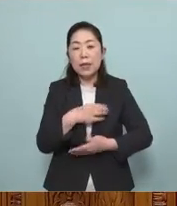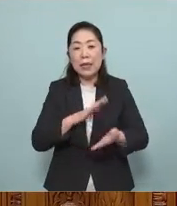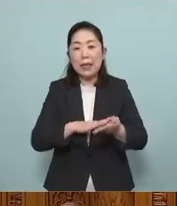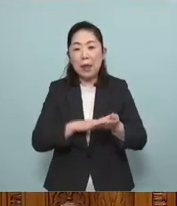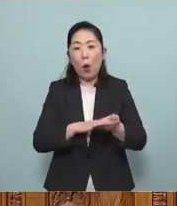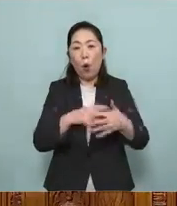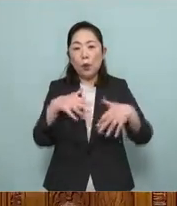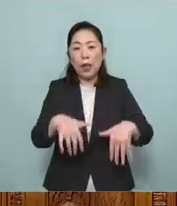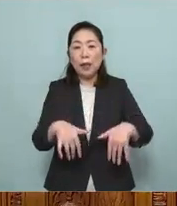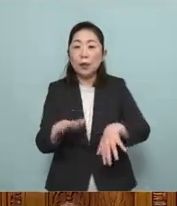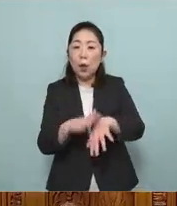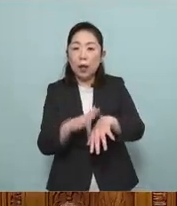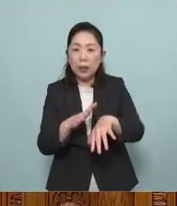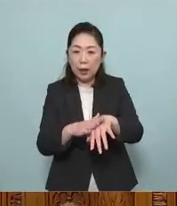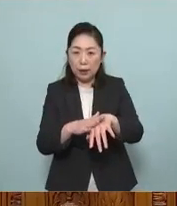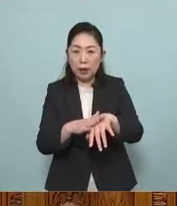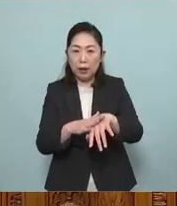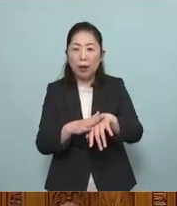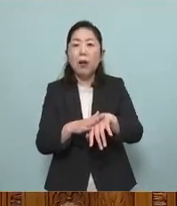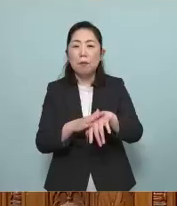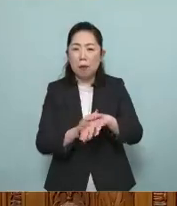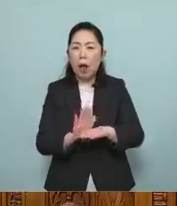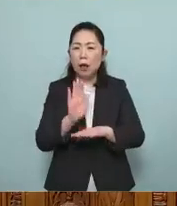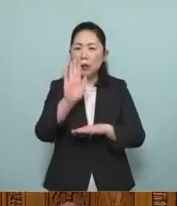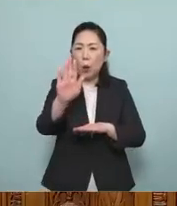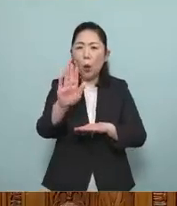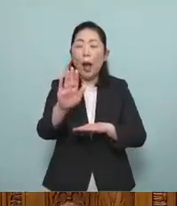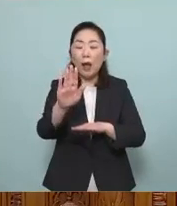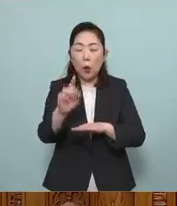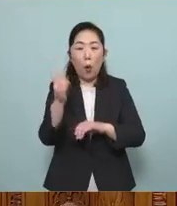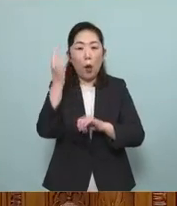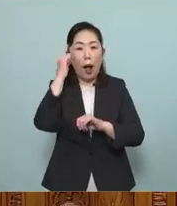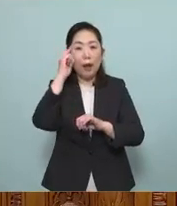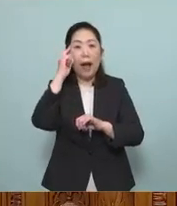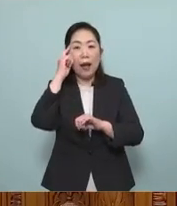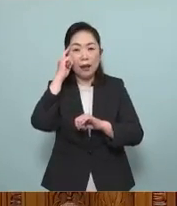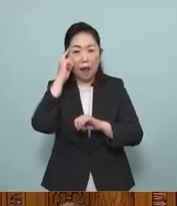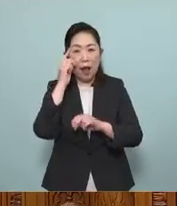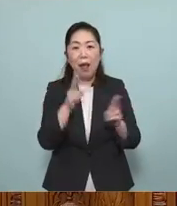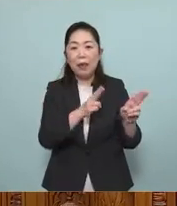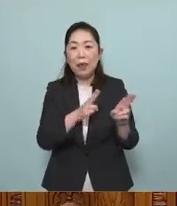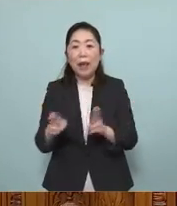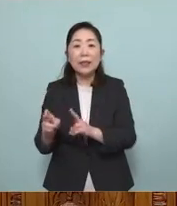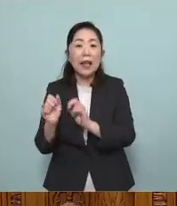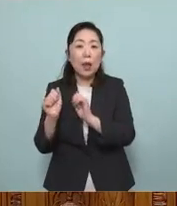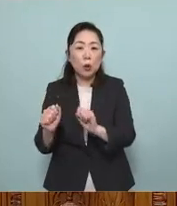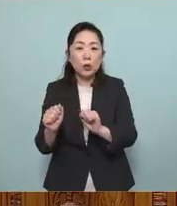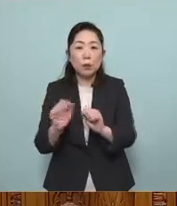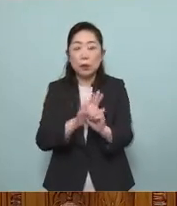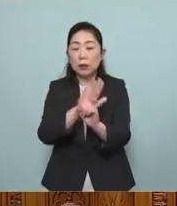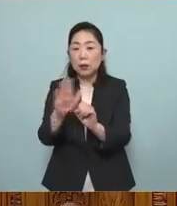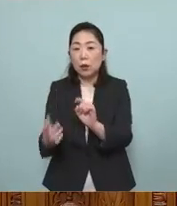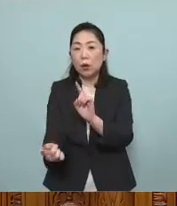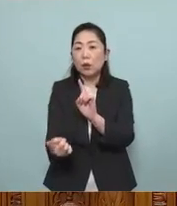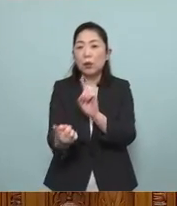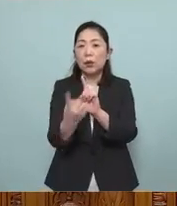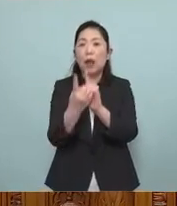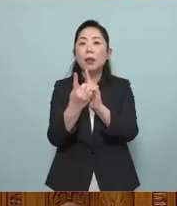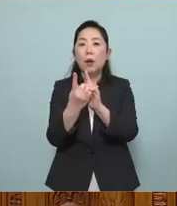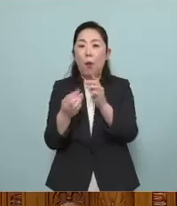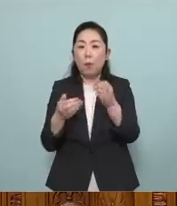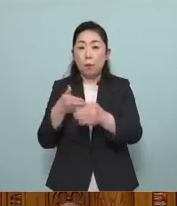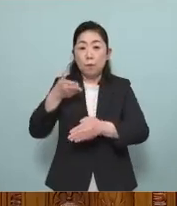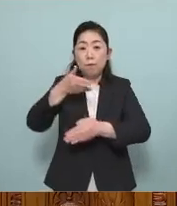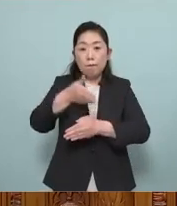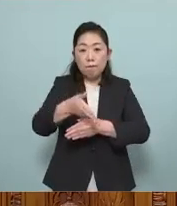的観点から必要な対応を取りまとめます。新型コロナとの戦いに打ち勝ち、経